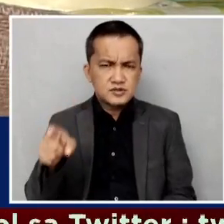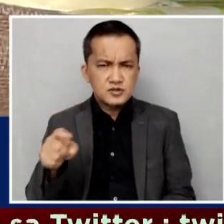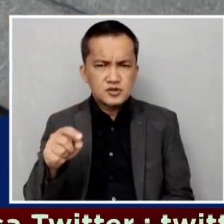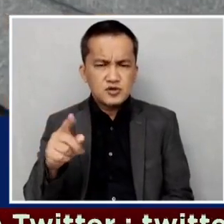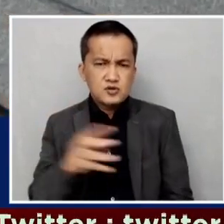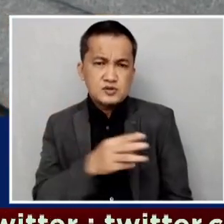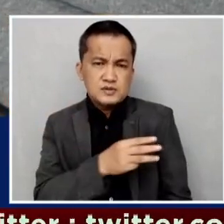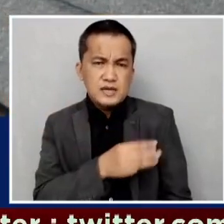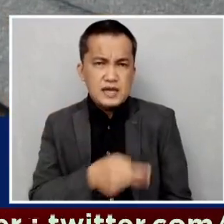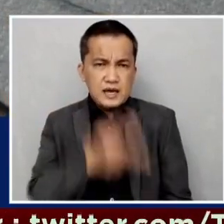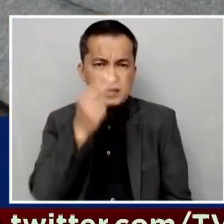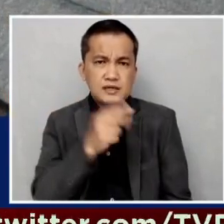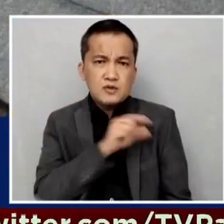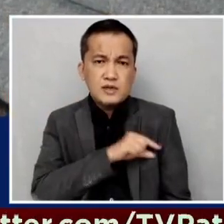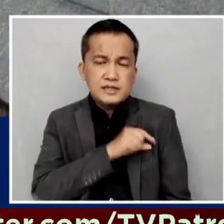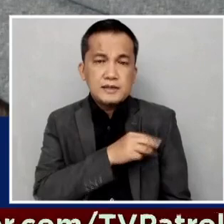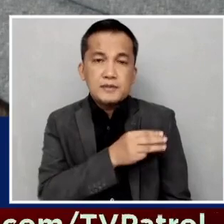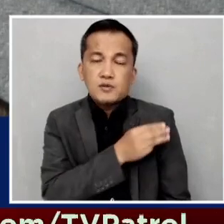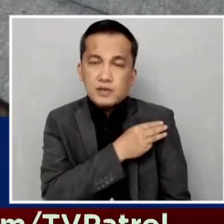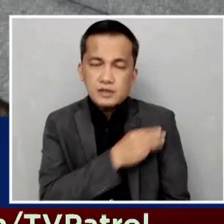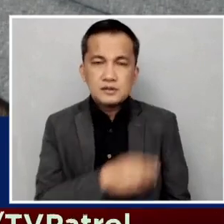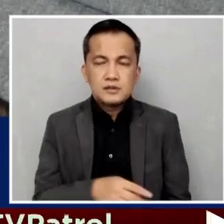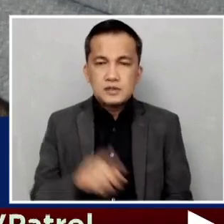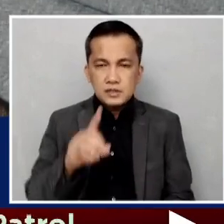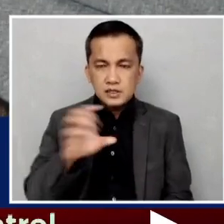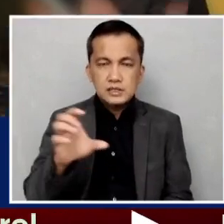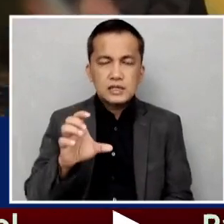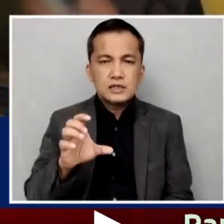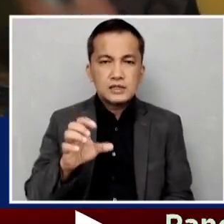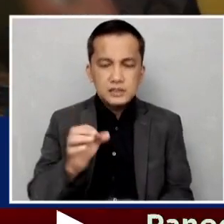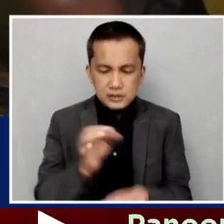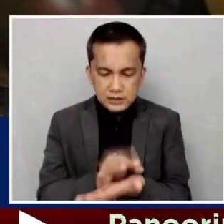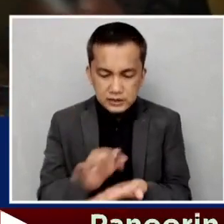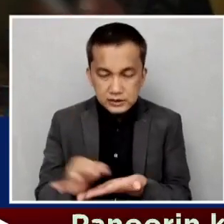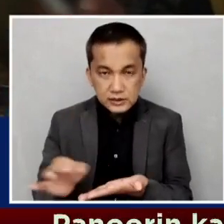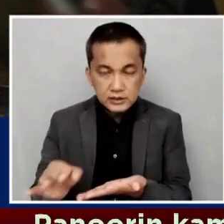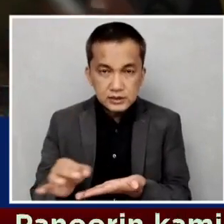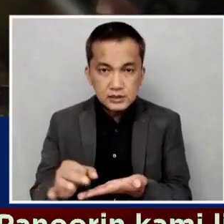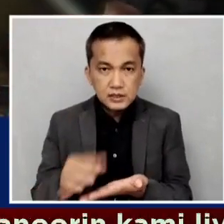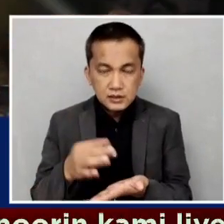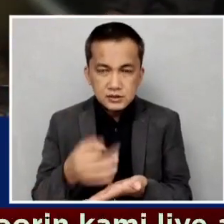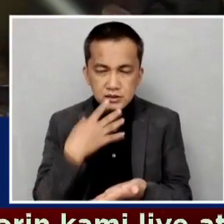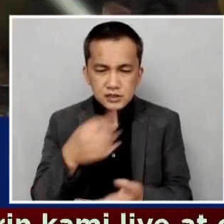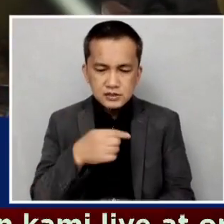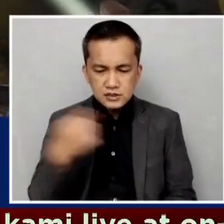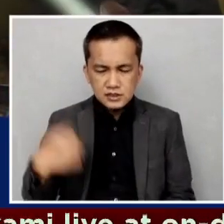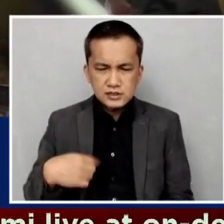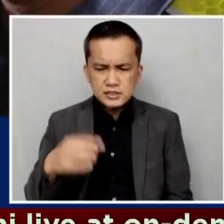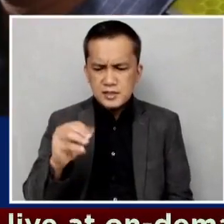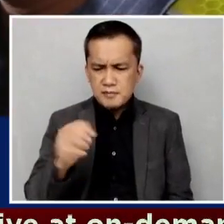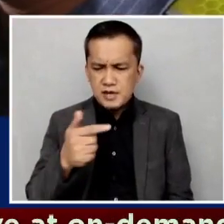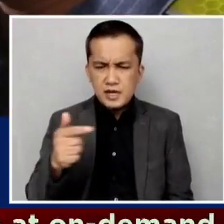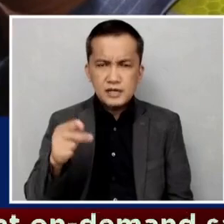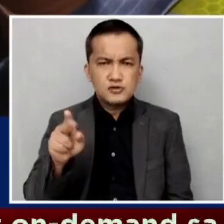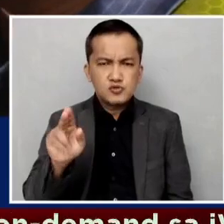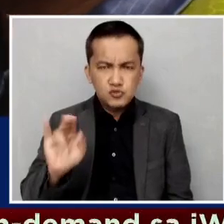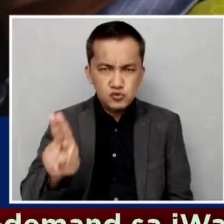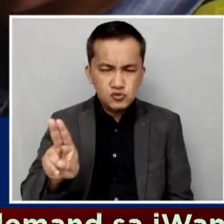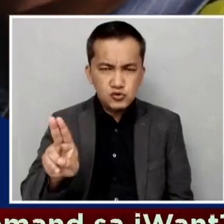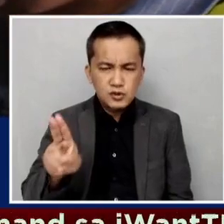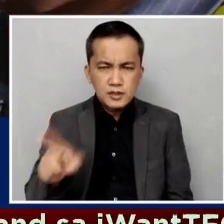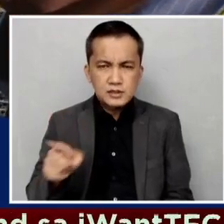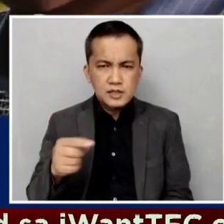o high-grade marijuana at 100 tableta ng hinihinalang Chinese magu. Itinuturing na